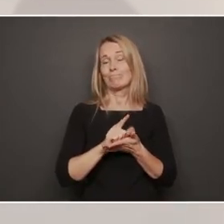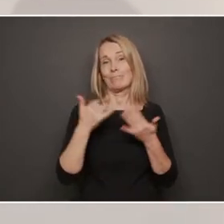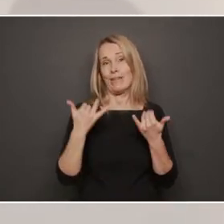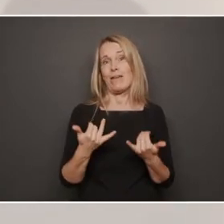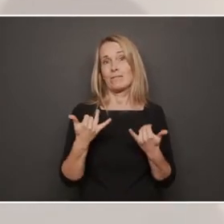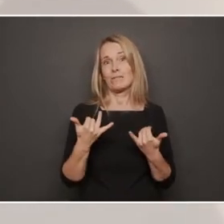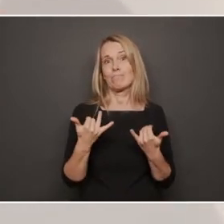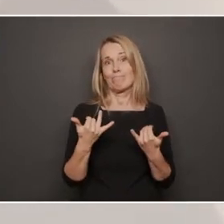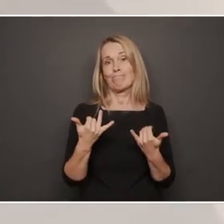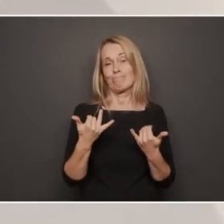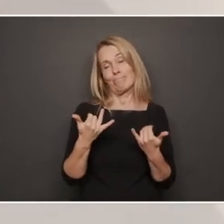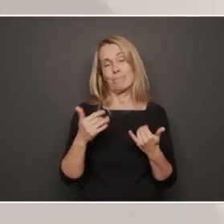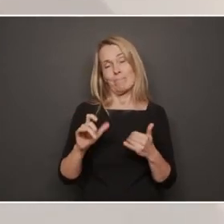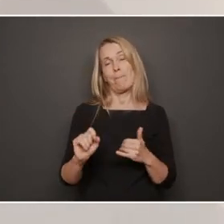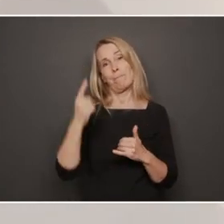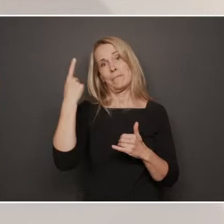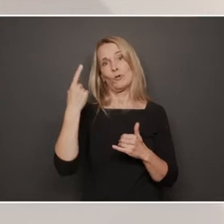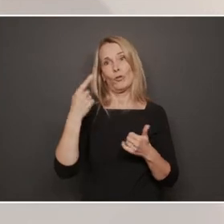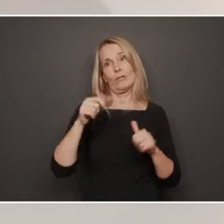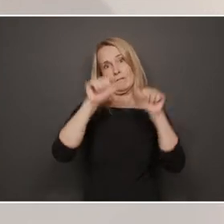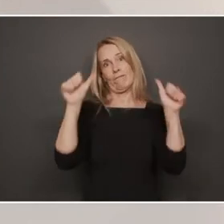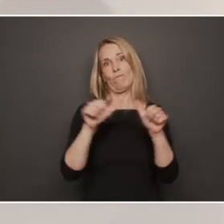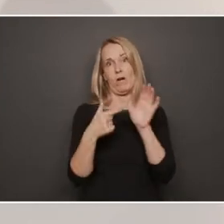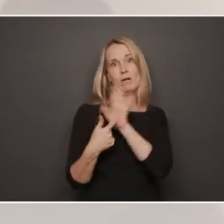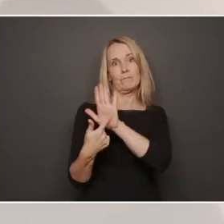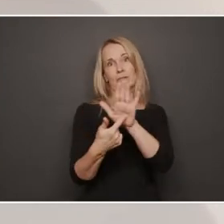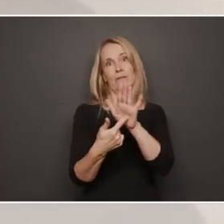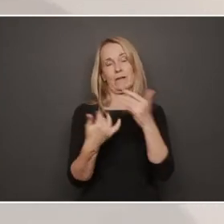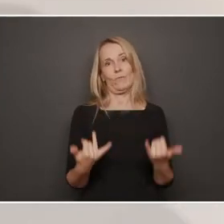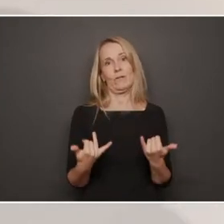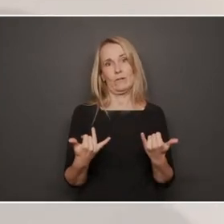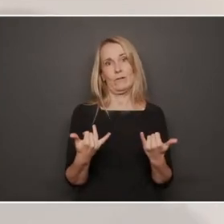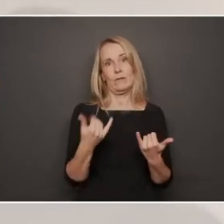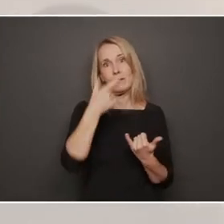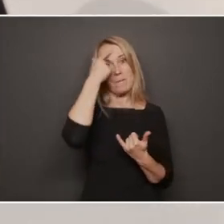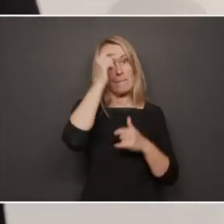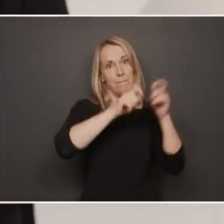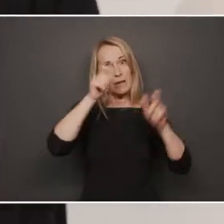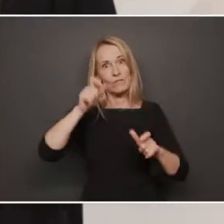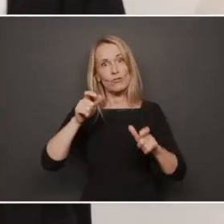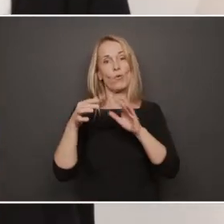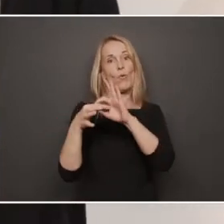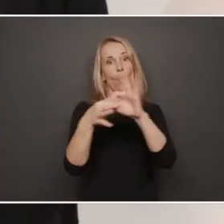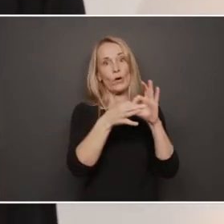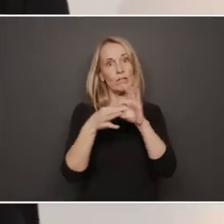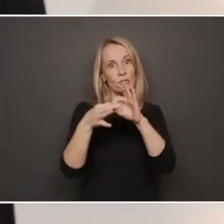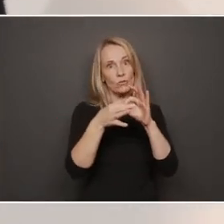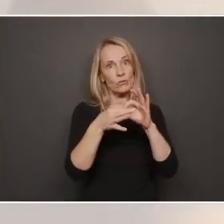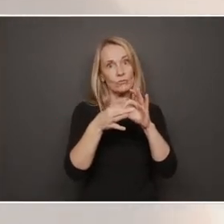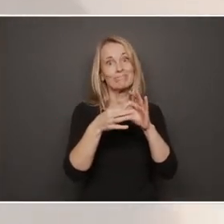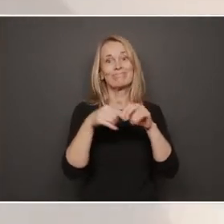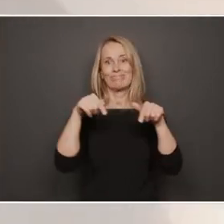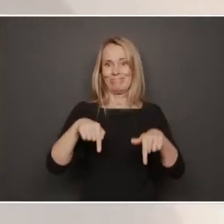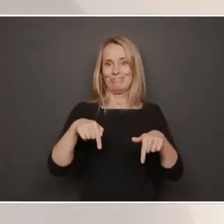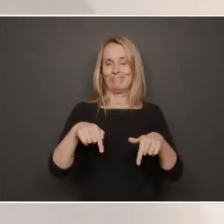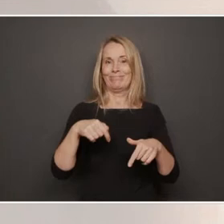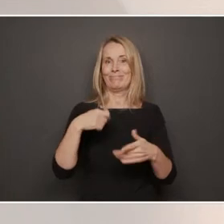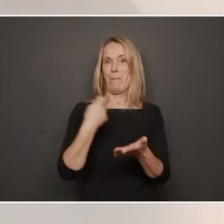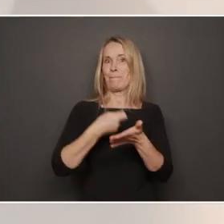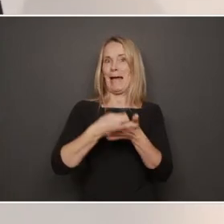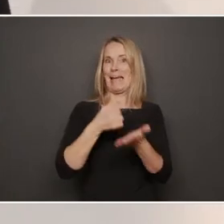verlangen besondere Formate. Den Menschen und Organisationen, die sich für diesen Preis, für